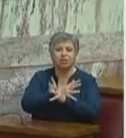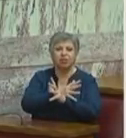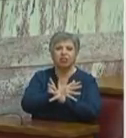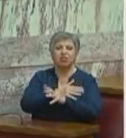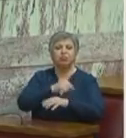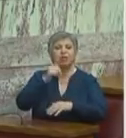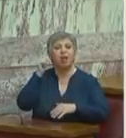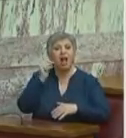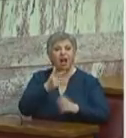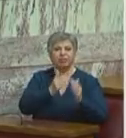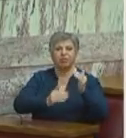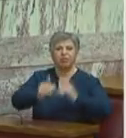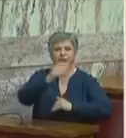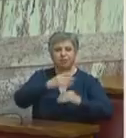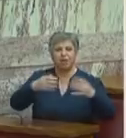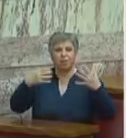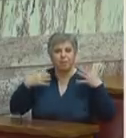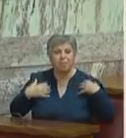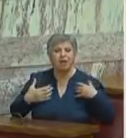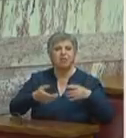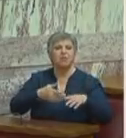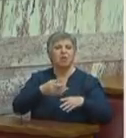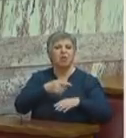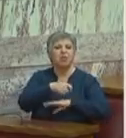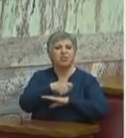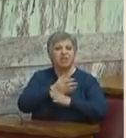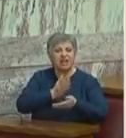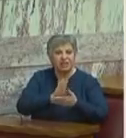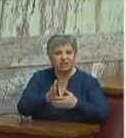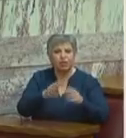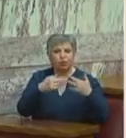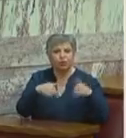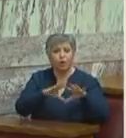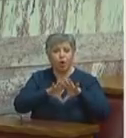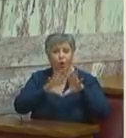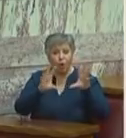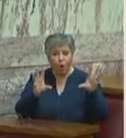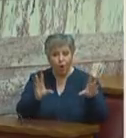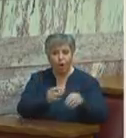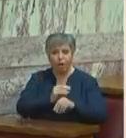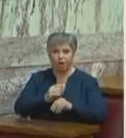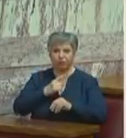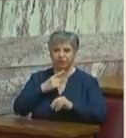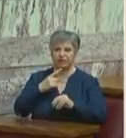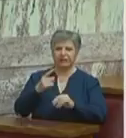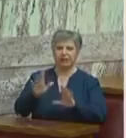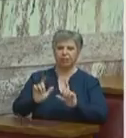του Αριουπάγου, ανθίσταται το ανώτατο δικαστικό συμβούλιο. Ακόμη και όταν έχουν επιβληθεί οριστικές